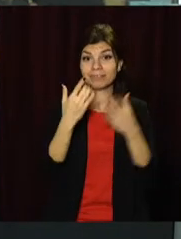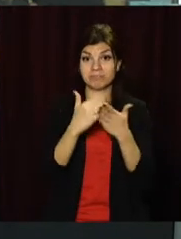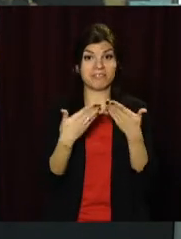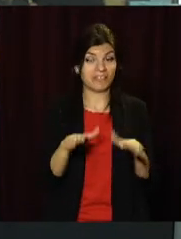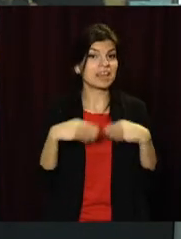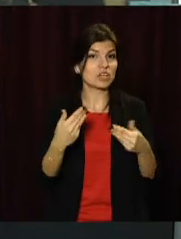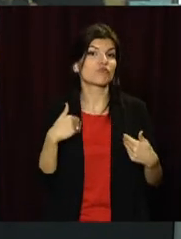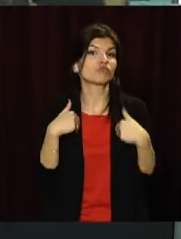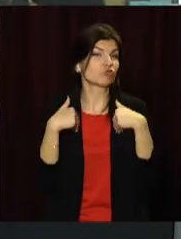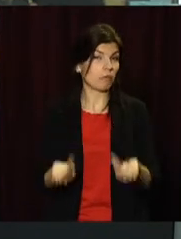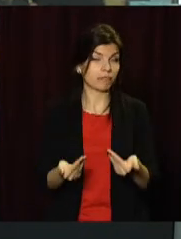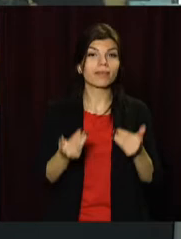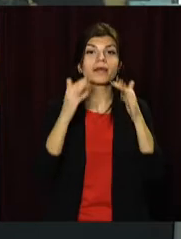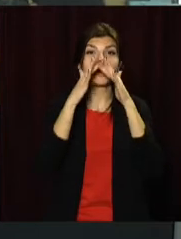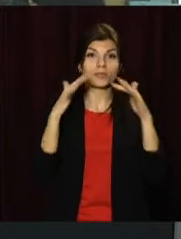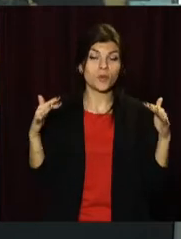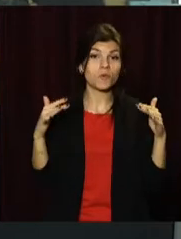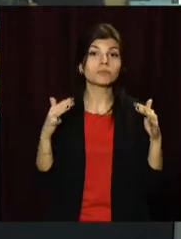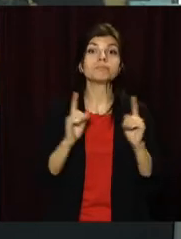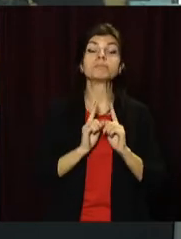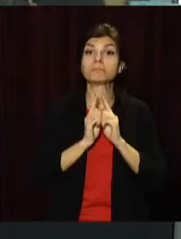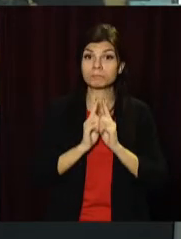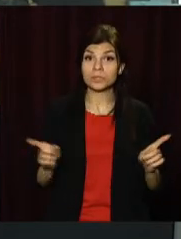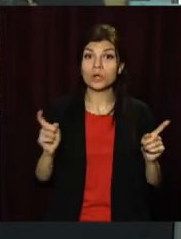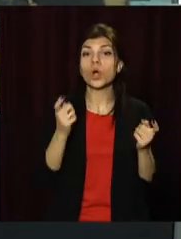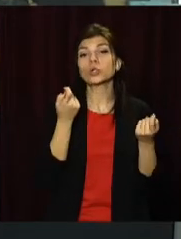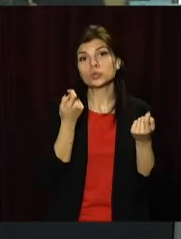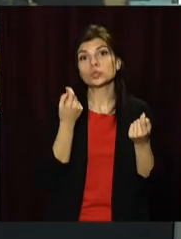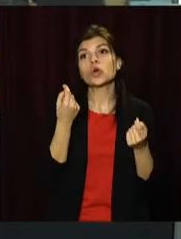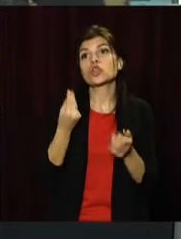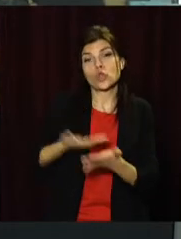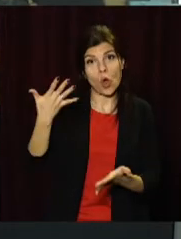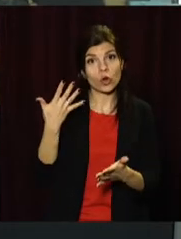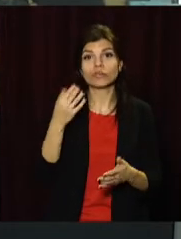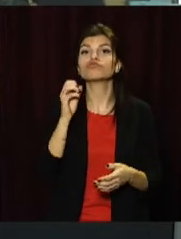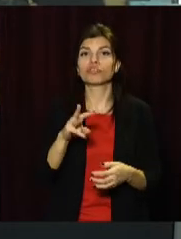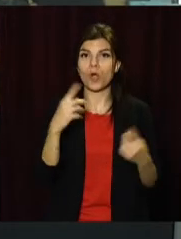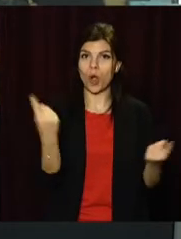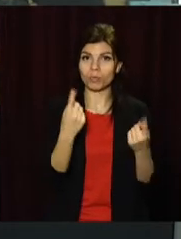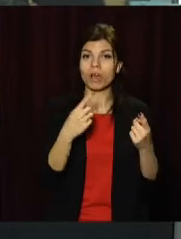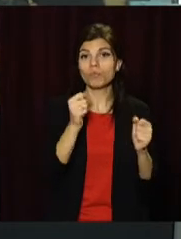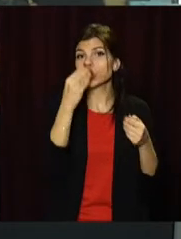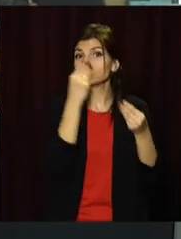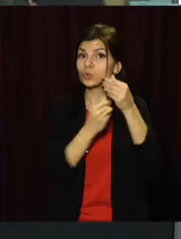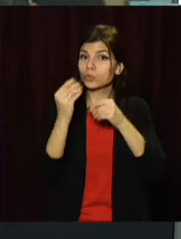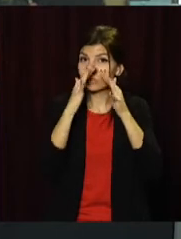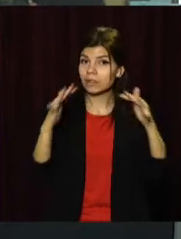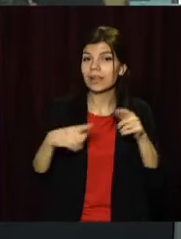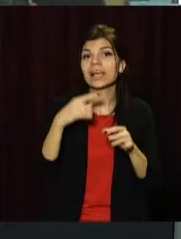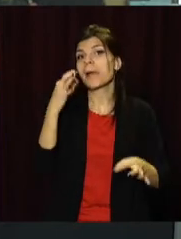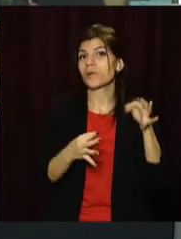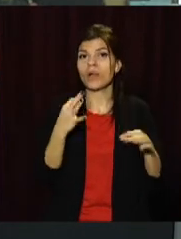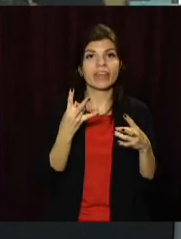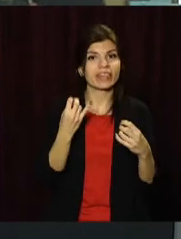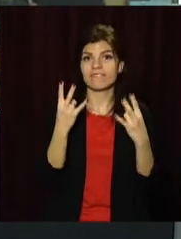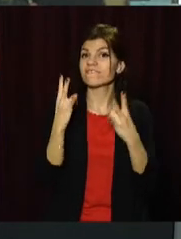поради. Новорічне дерево в діжці, хоча трохи дорожче зрубаного, проте екологічне, штучне дерево і природі не шкодить,